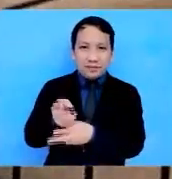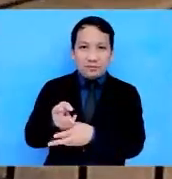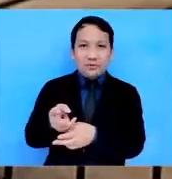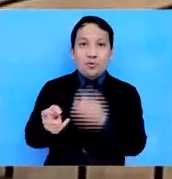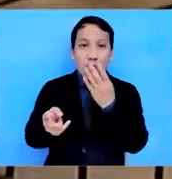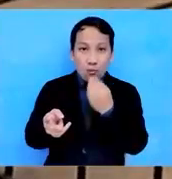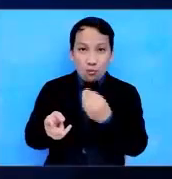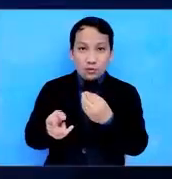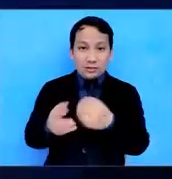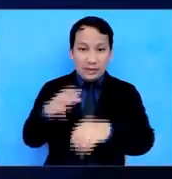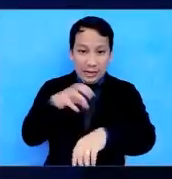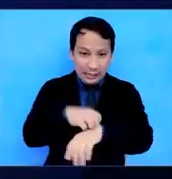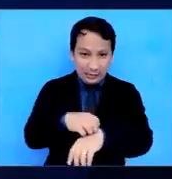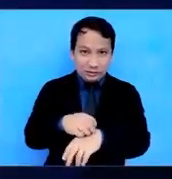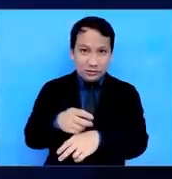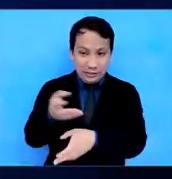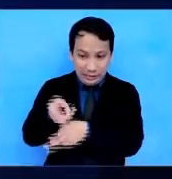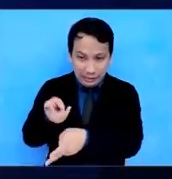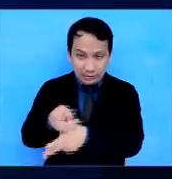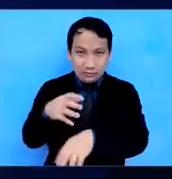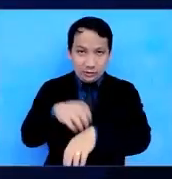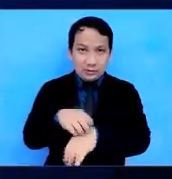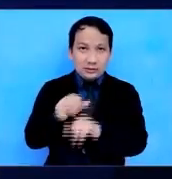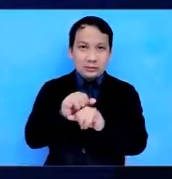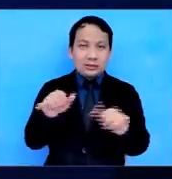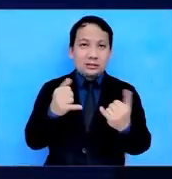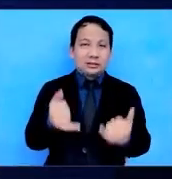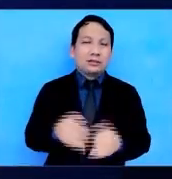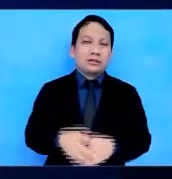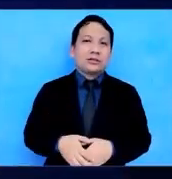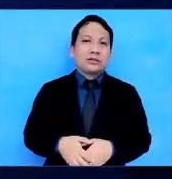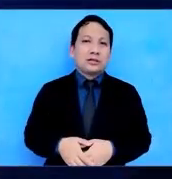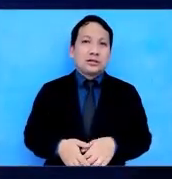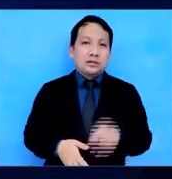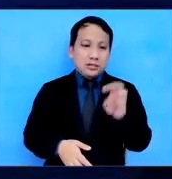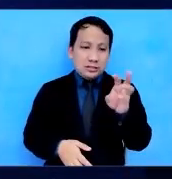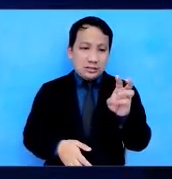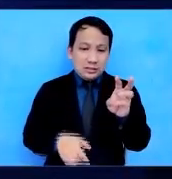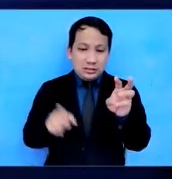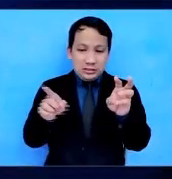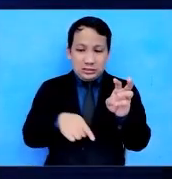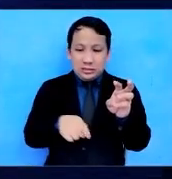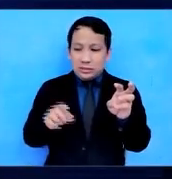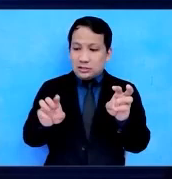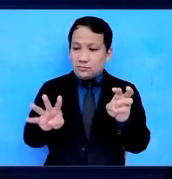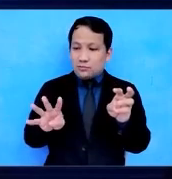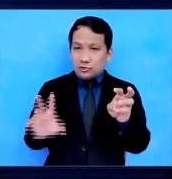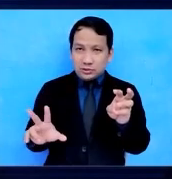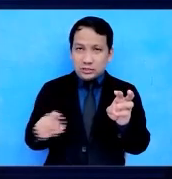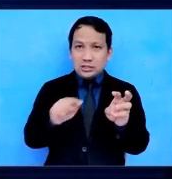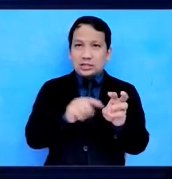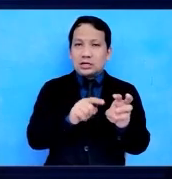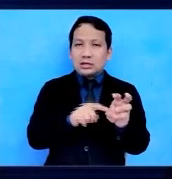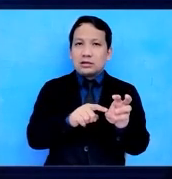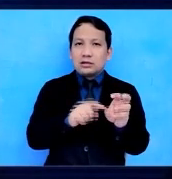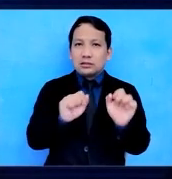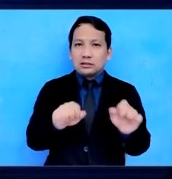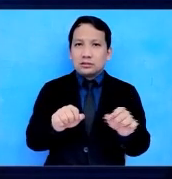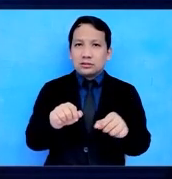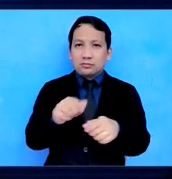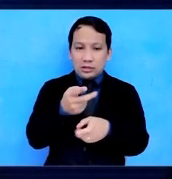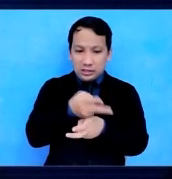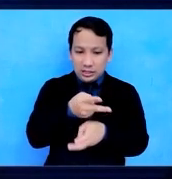sa kanila. Gaya na lang ngayon taon, 16 sa higit 40 kasong naitala dulot ng domestic pets ang